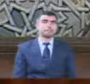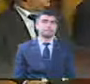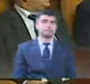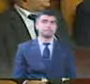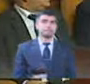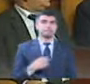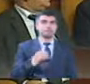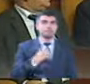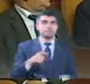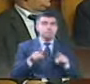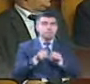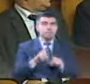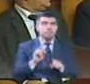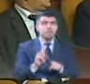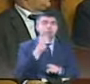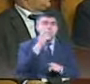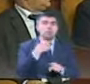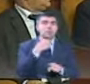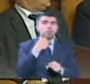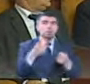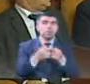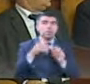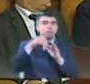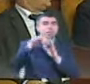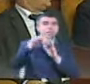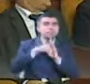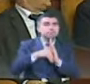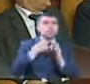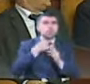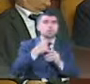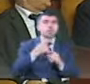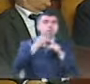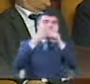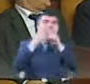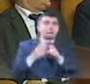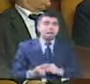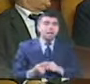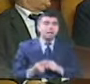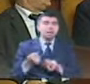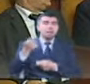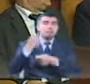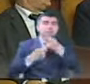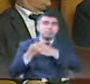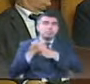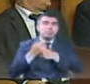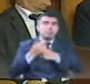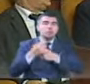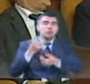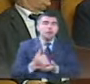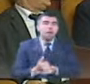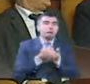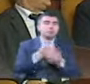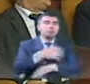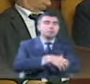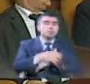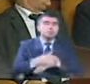ولن تنسجلوا انخفاض كبير في الميزانية المخصصة للاقتصاد الاجتماعي، وكذلك انكماش في البنية الإدارية من كتابة الدولة،